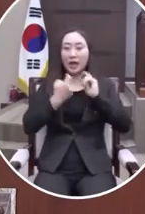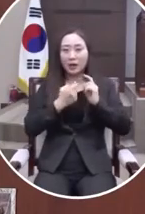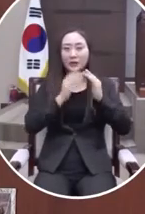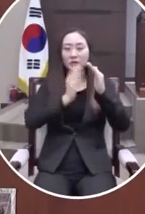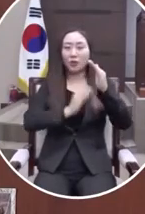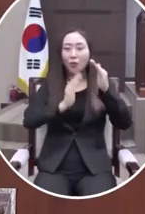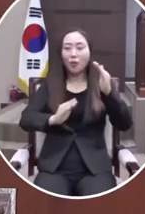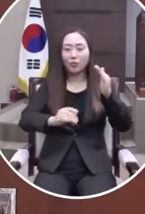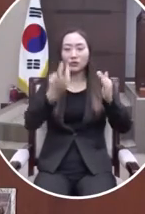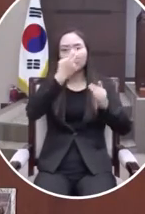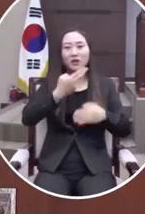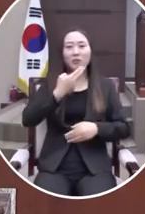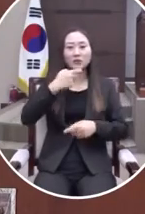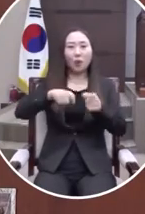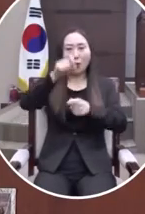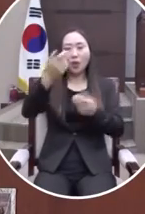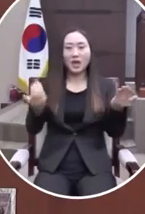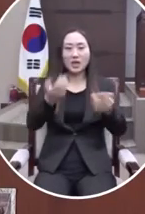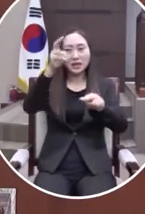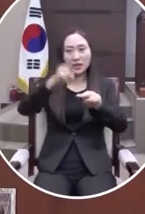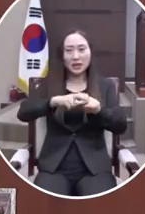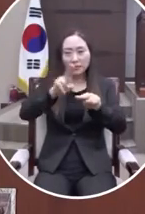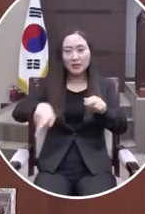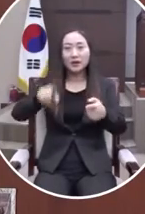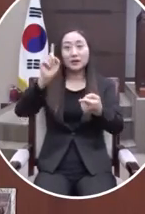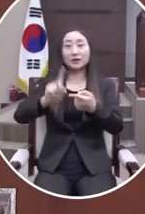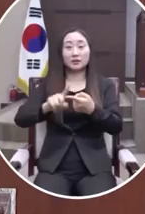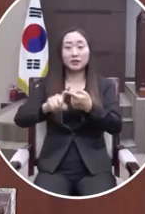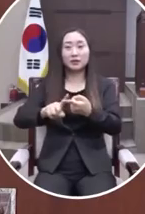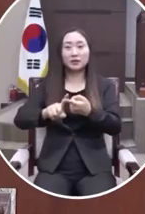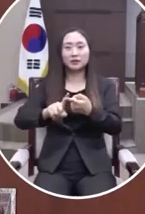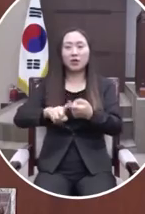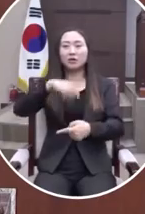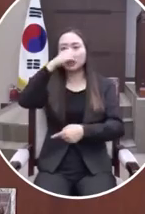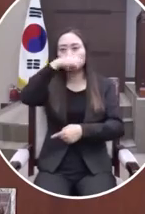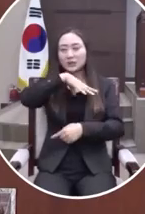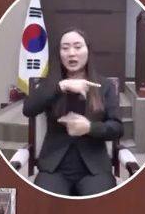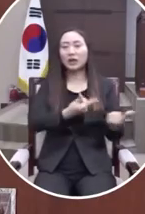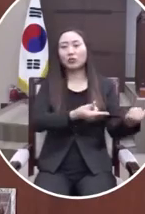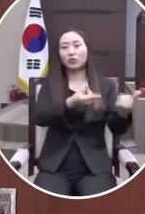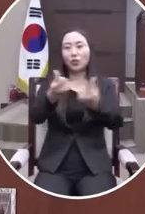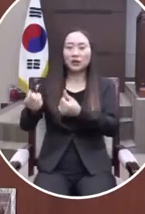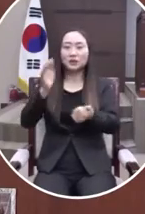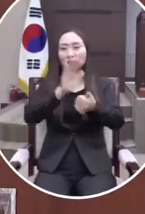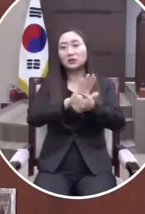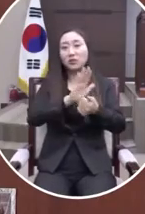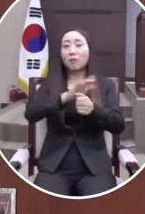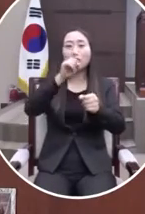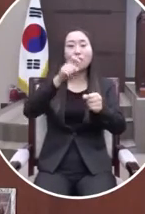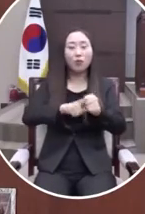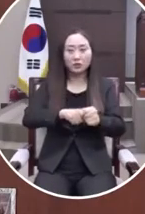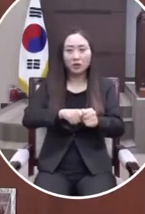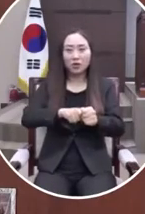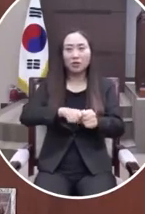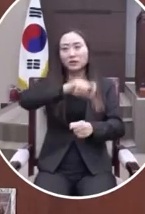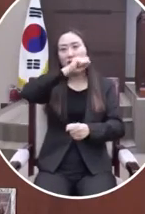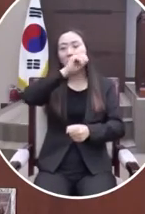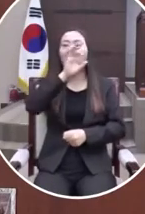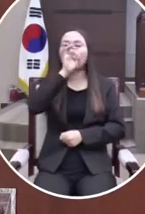절차 없이 장기 근속 퇴직 공무원에 대한 단순 일률적 지원 목적의 예산